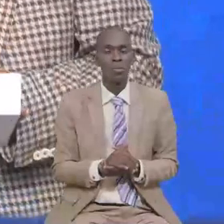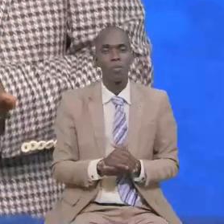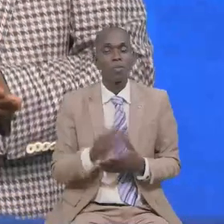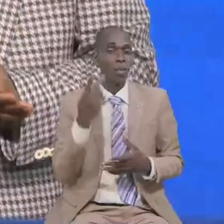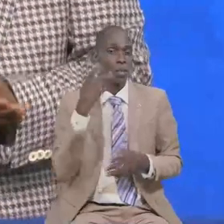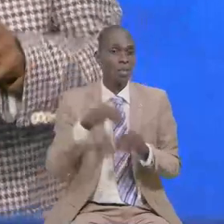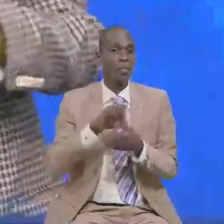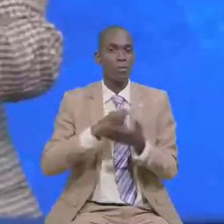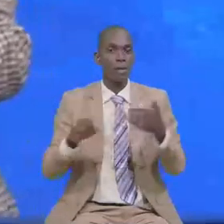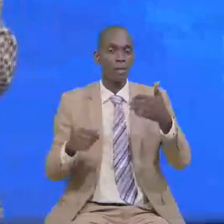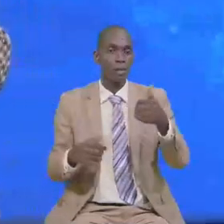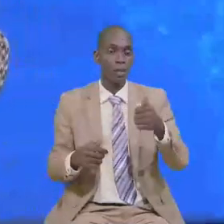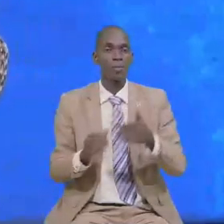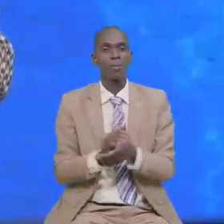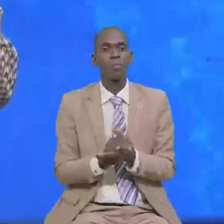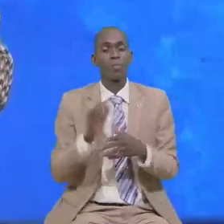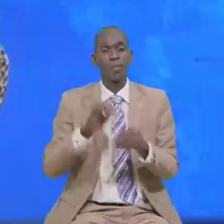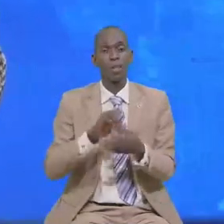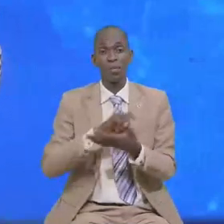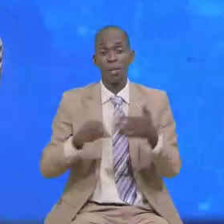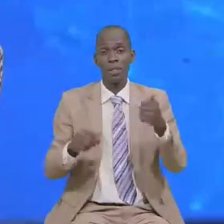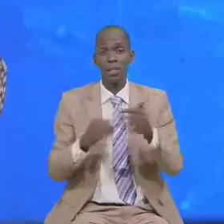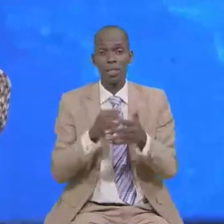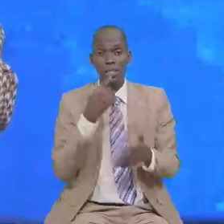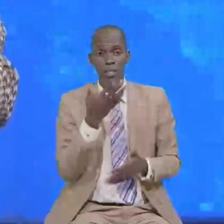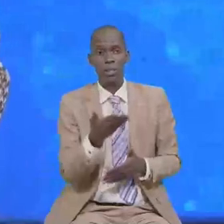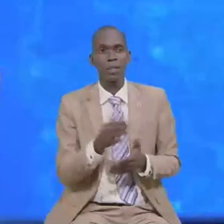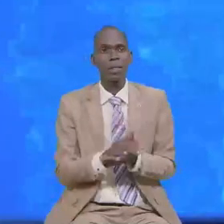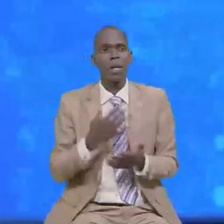verset 10. Verset 10 dit: